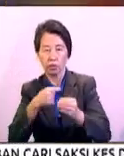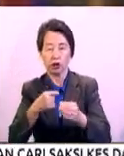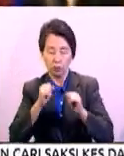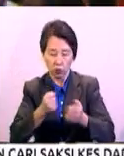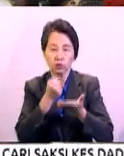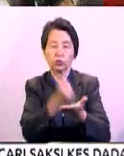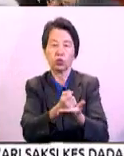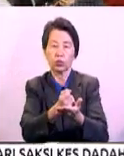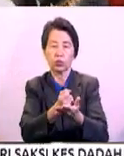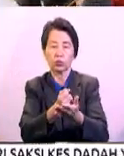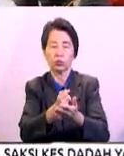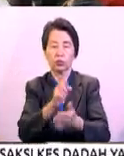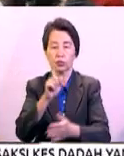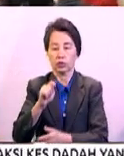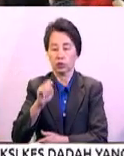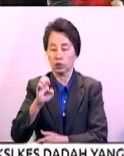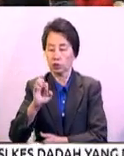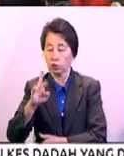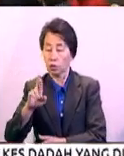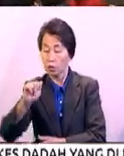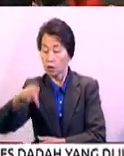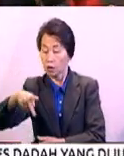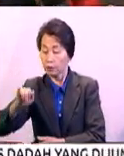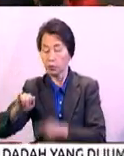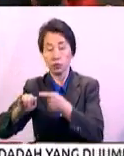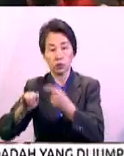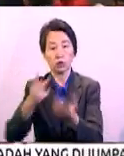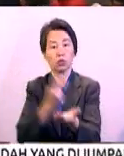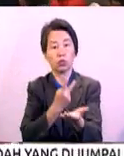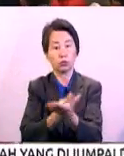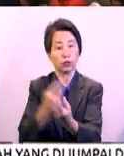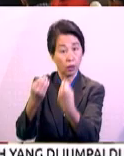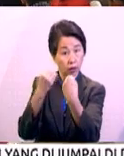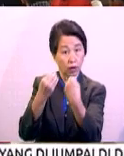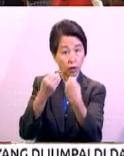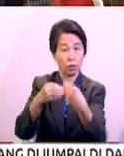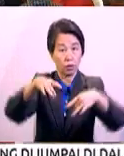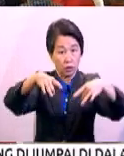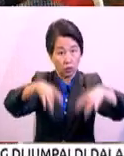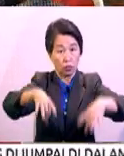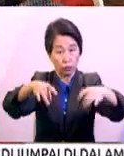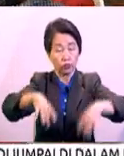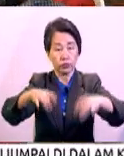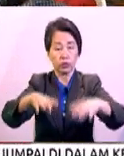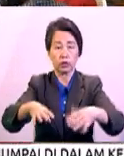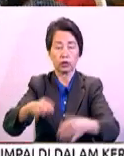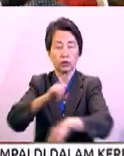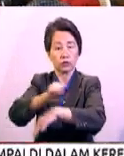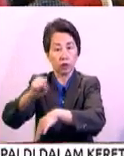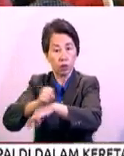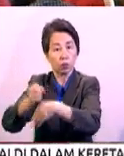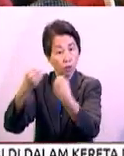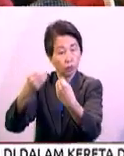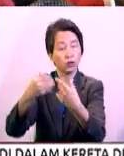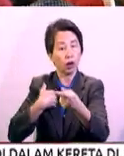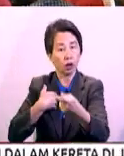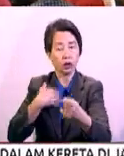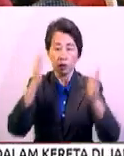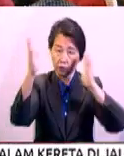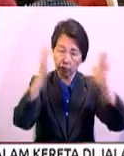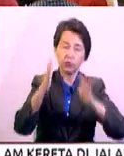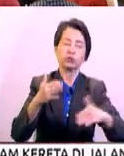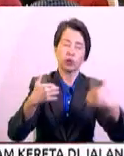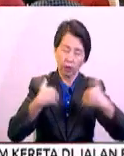menolong. Terapi merupakan satu course yang ada diajarkan di Australia, di Singapore, even di